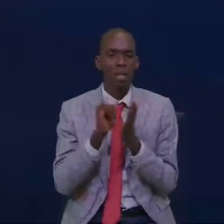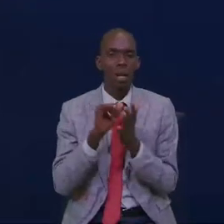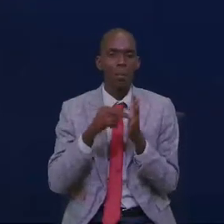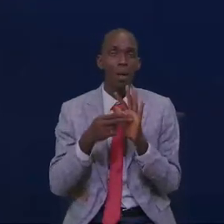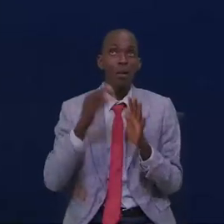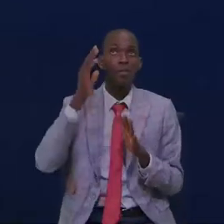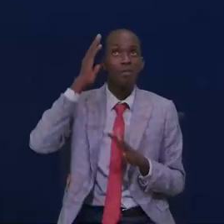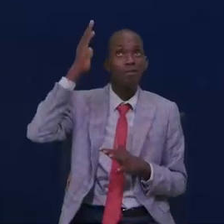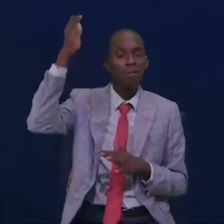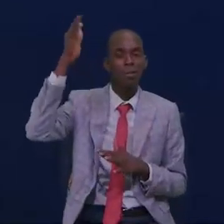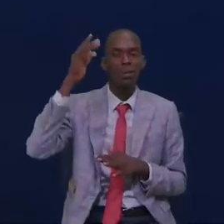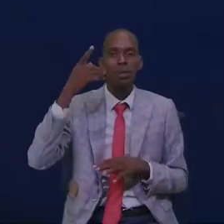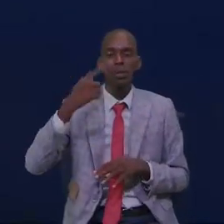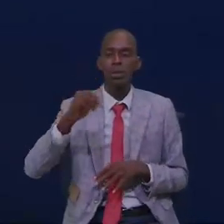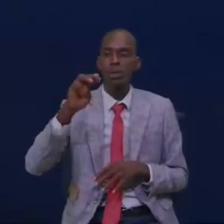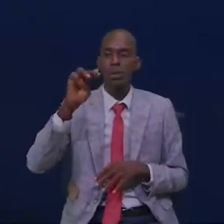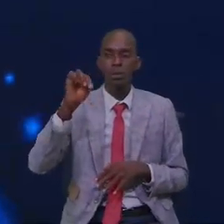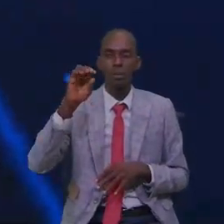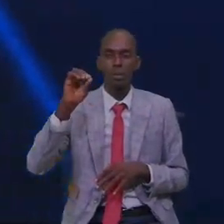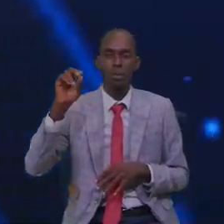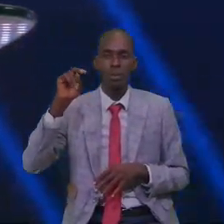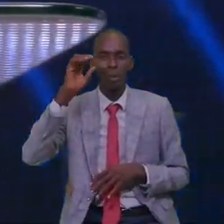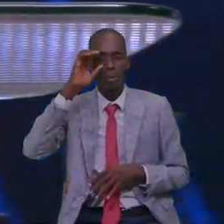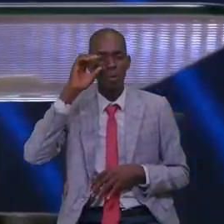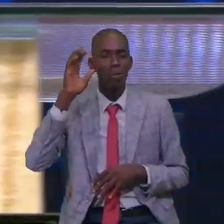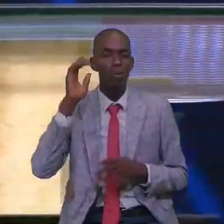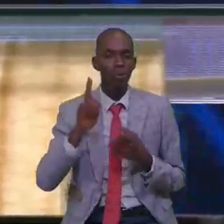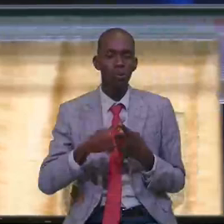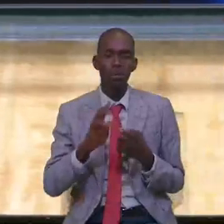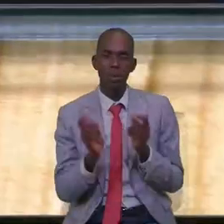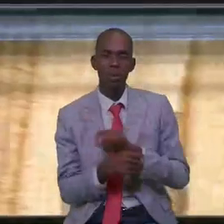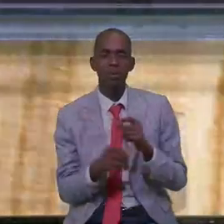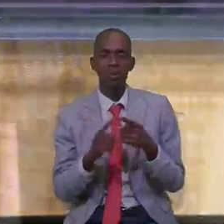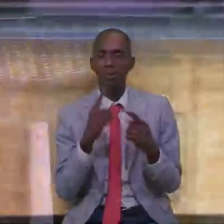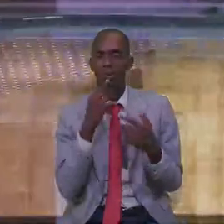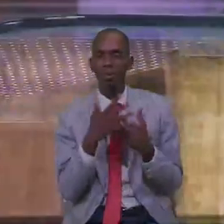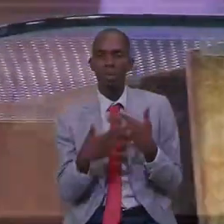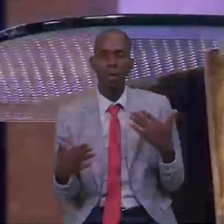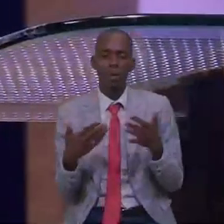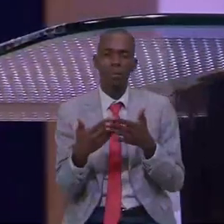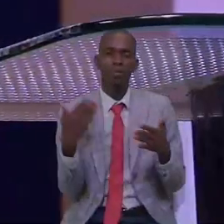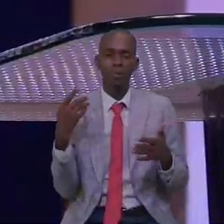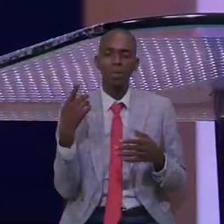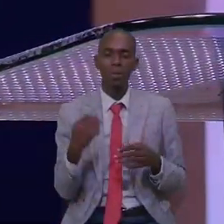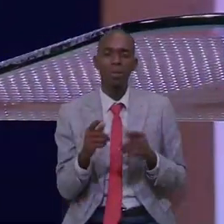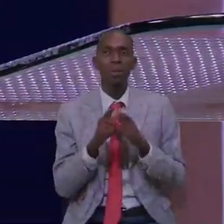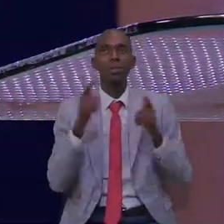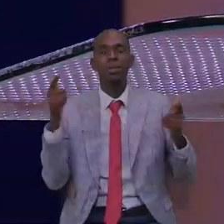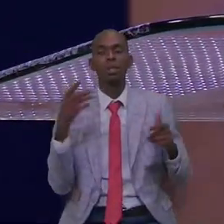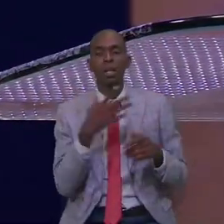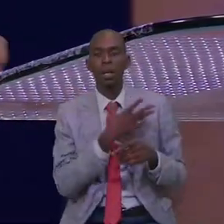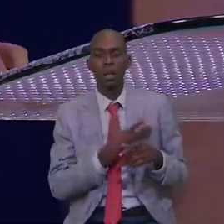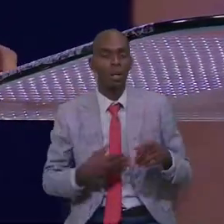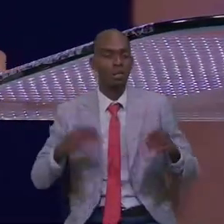Le soleil se changera en ténèbres. Et la lune en sang avant l'arrivée du jour de l'Éternel, de ce